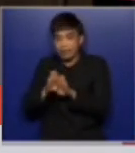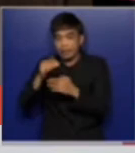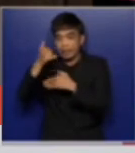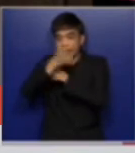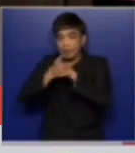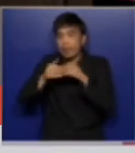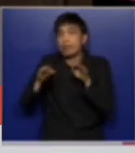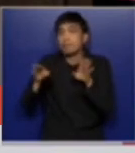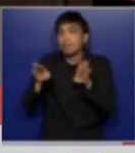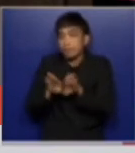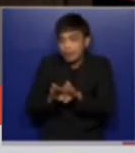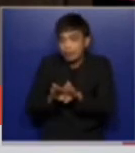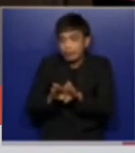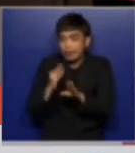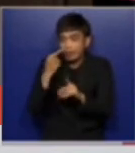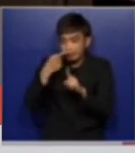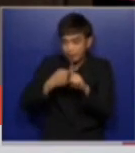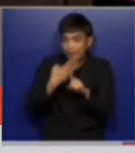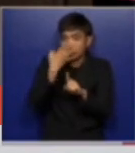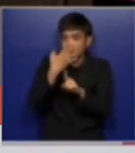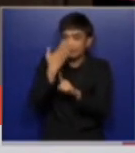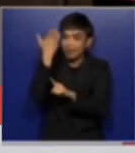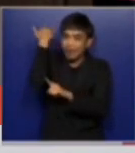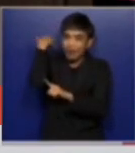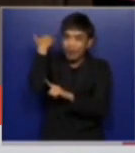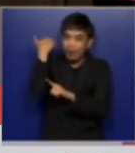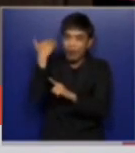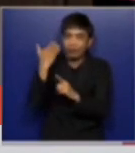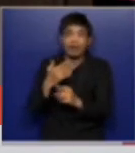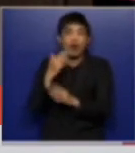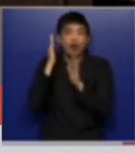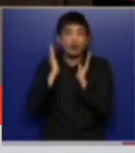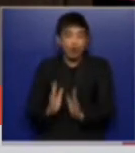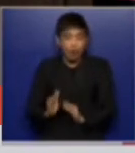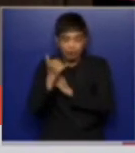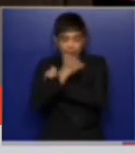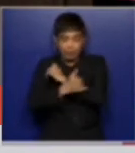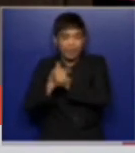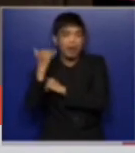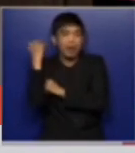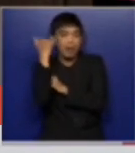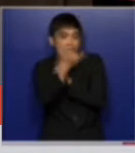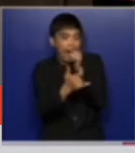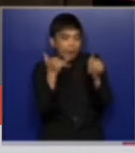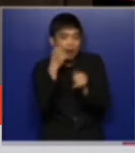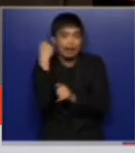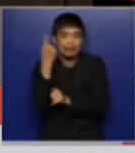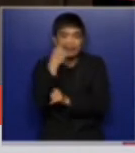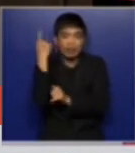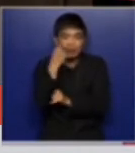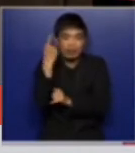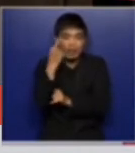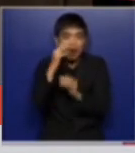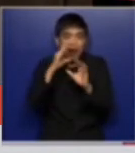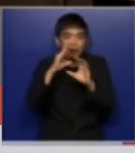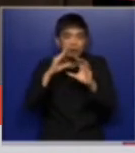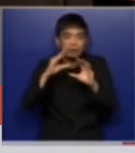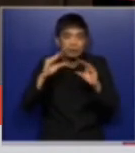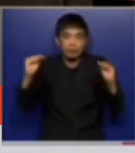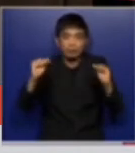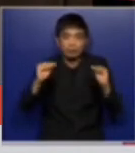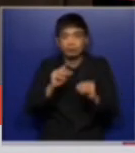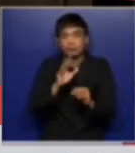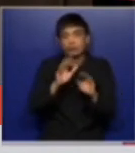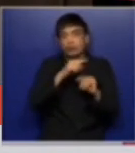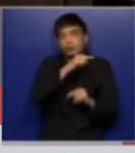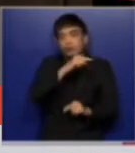นที่ผ่านมาท่านประธานครับทำให้รายได้จากการท่องเที่ยวของไทยติดลบ 100% เมื่อเทียบกับระยะเดียวกันของ